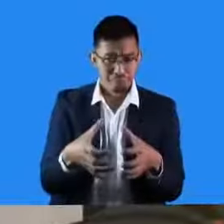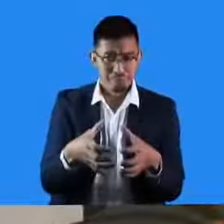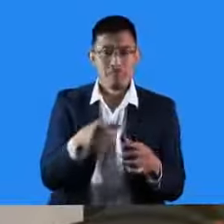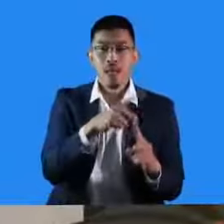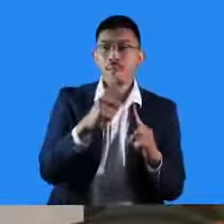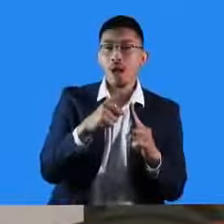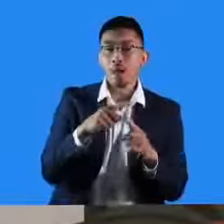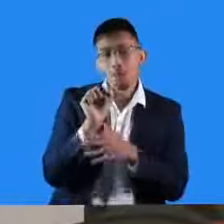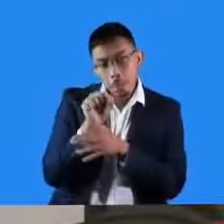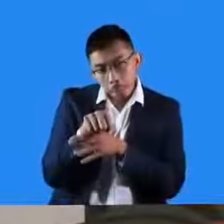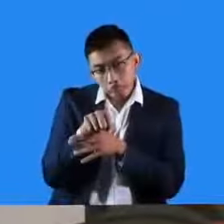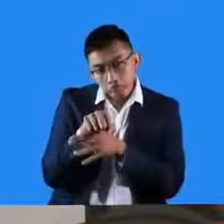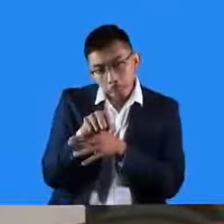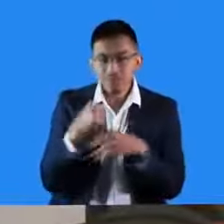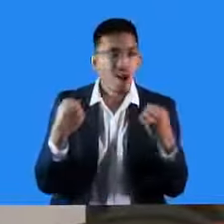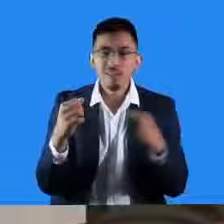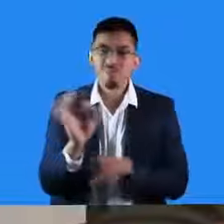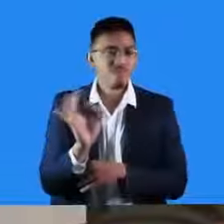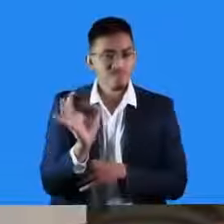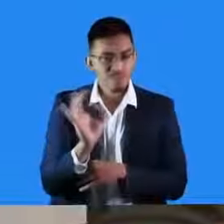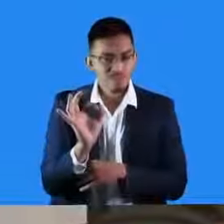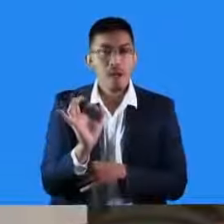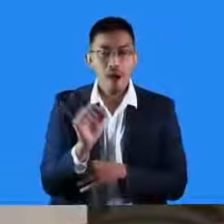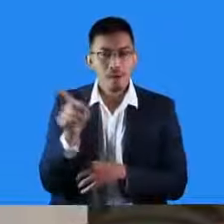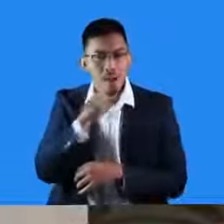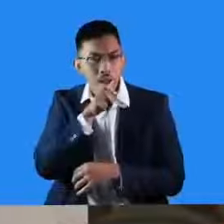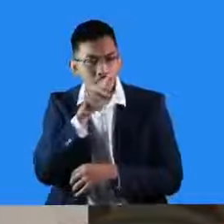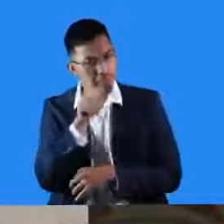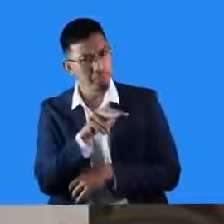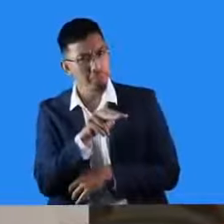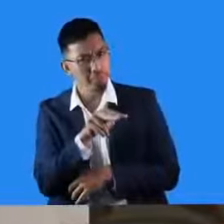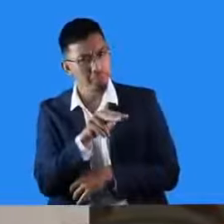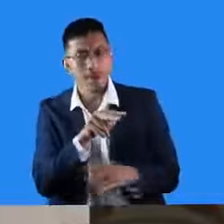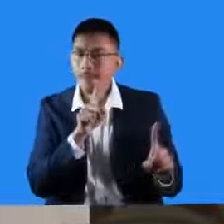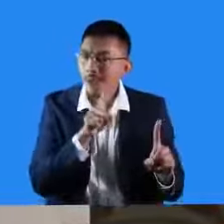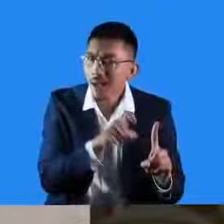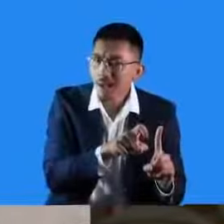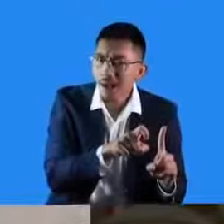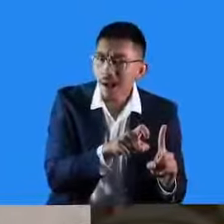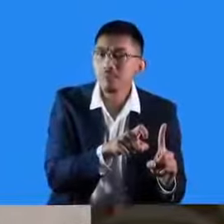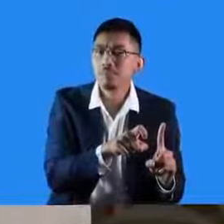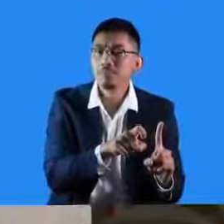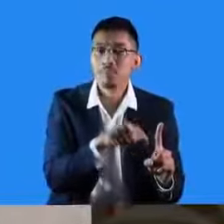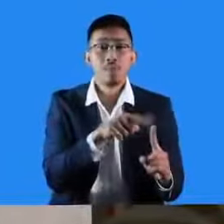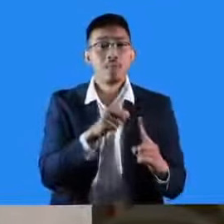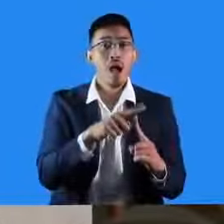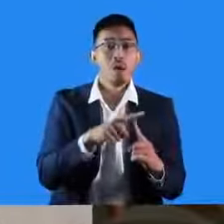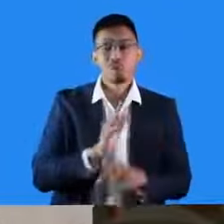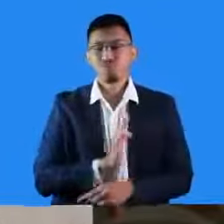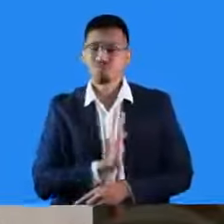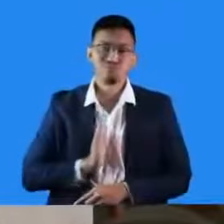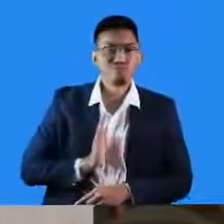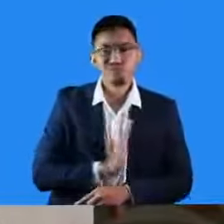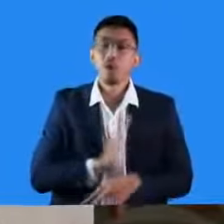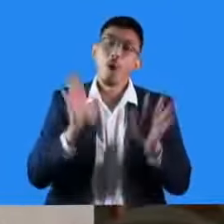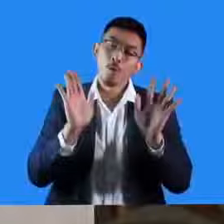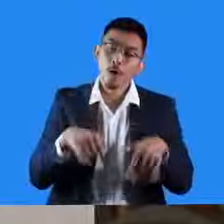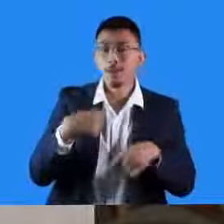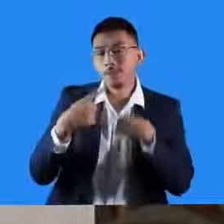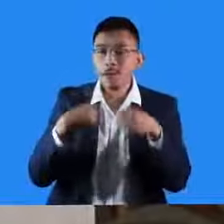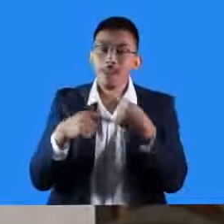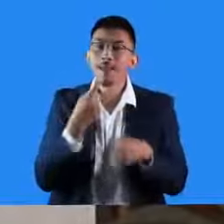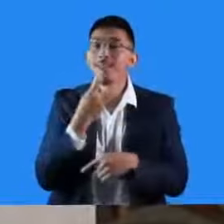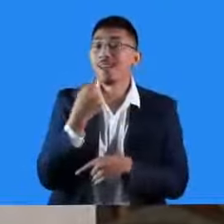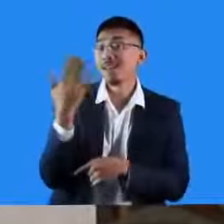Benget. Ia nampak termenung, tidak semangat seperti biasanya. Ompu Mario yang menyadari hal tersebut